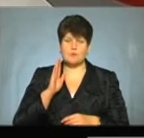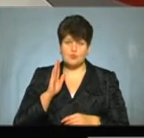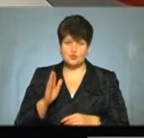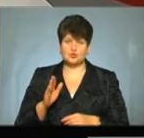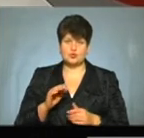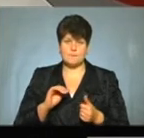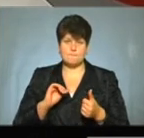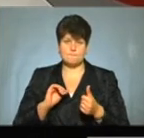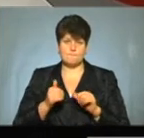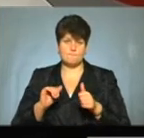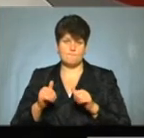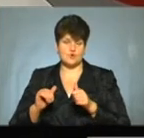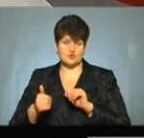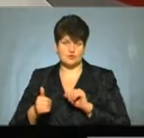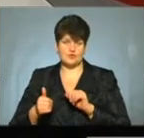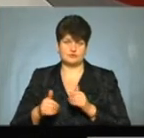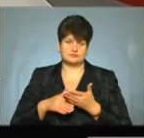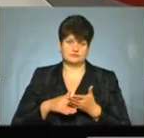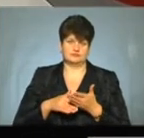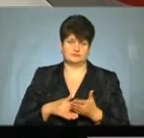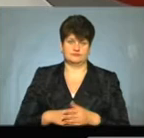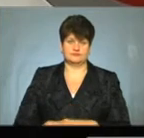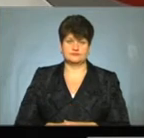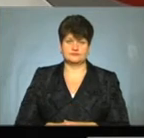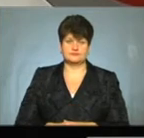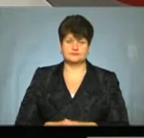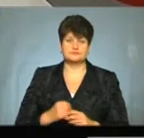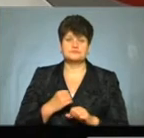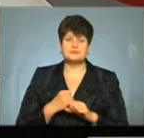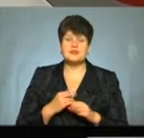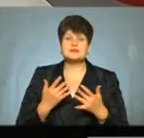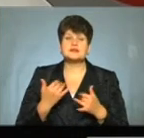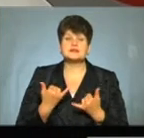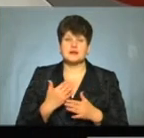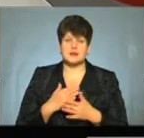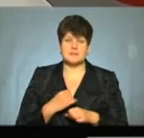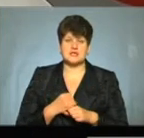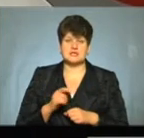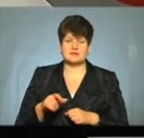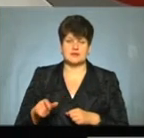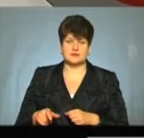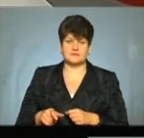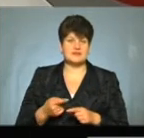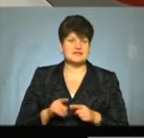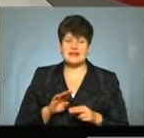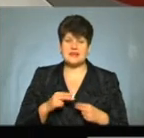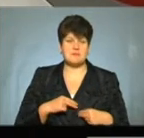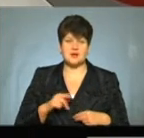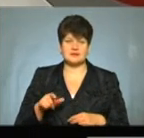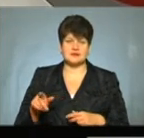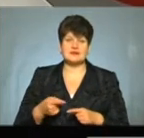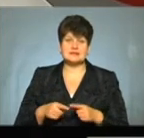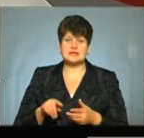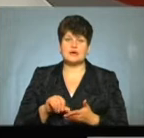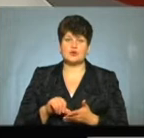почергово на волонтерських засадах. Скільки у вас зараз є працівників? Це не працівники, це є учасниці